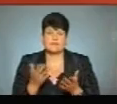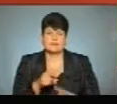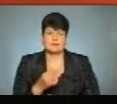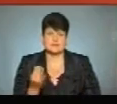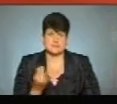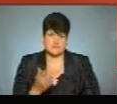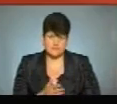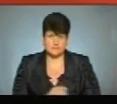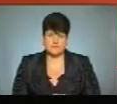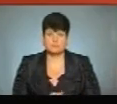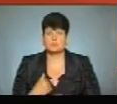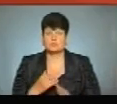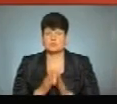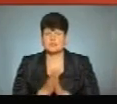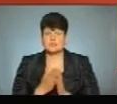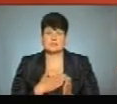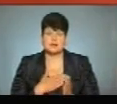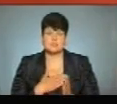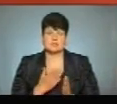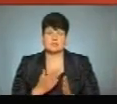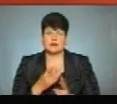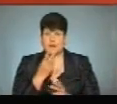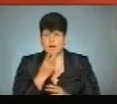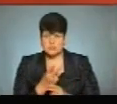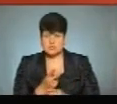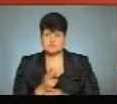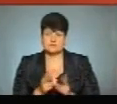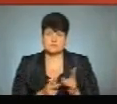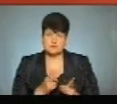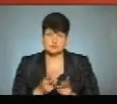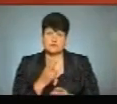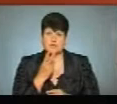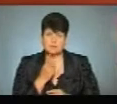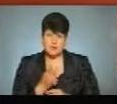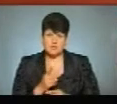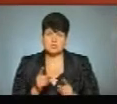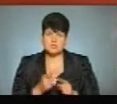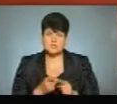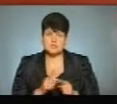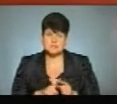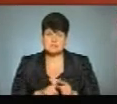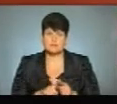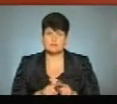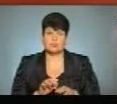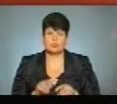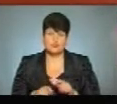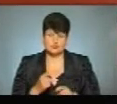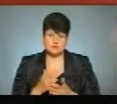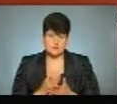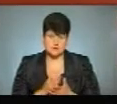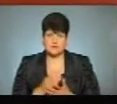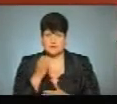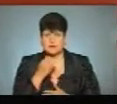цікавить. Добре, тоді ми будемо закликати наших глядачів скаржитися, якщо вони бачать, що порушення. Відбувається якесь порушення. Я вам дякую за цю